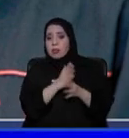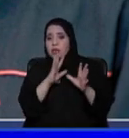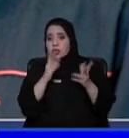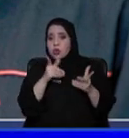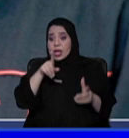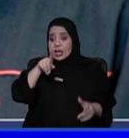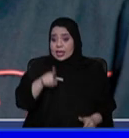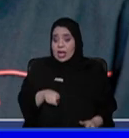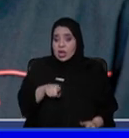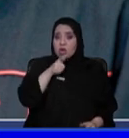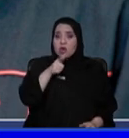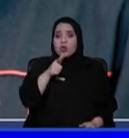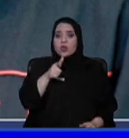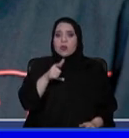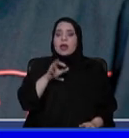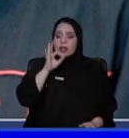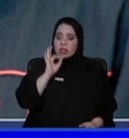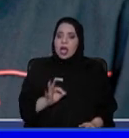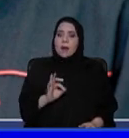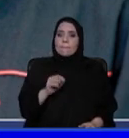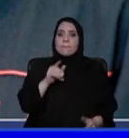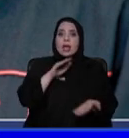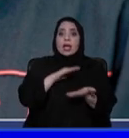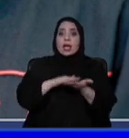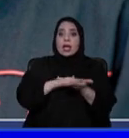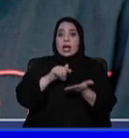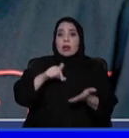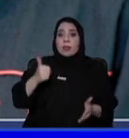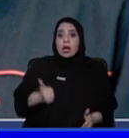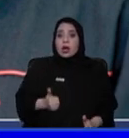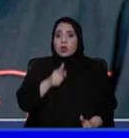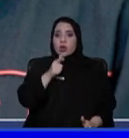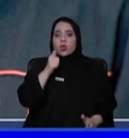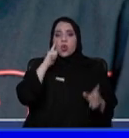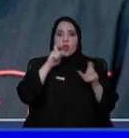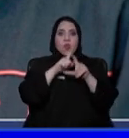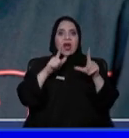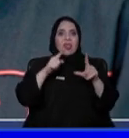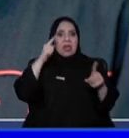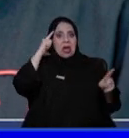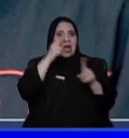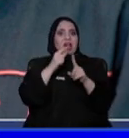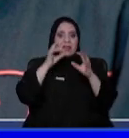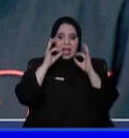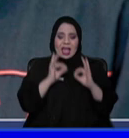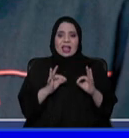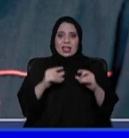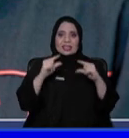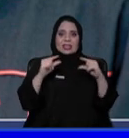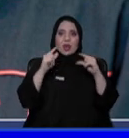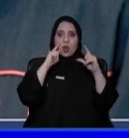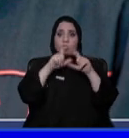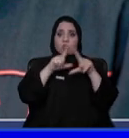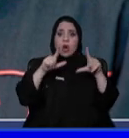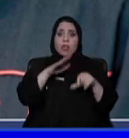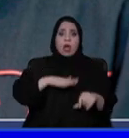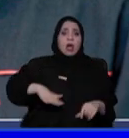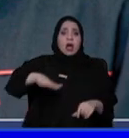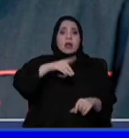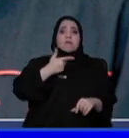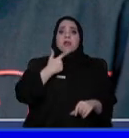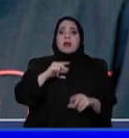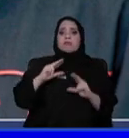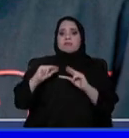فالآن أصبحت فعلا البحرين مثال حي يحتذى به في كل أنحاء العالم: